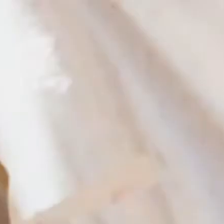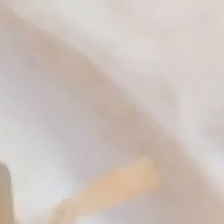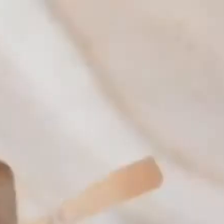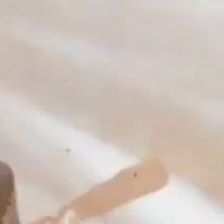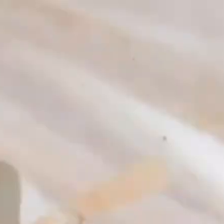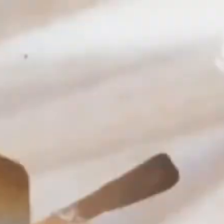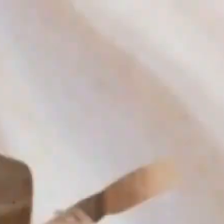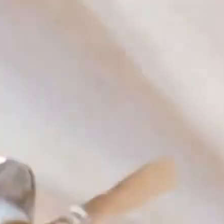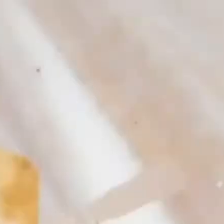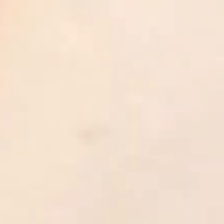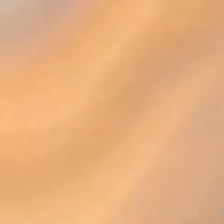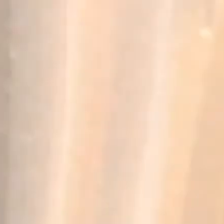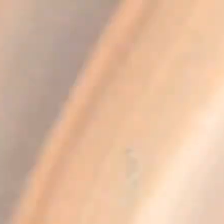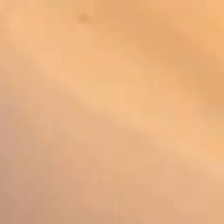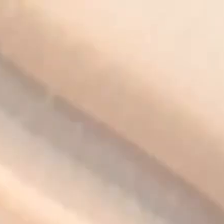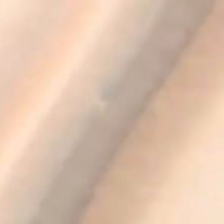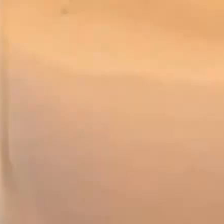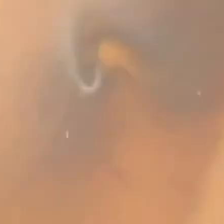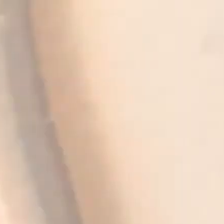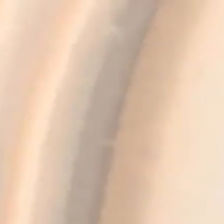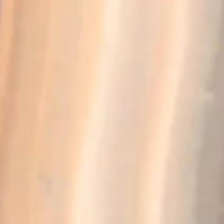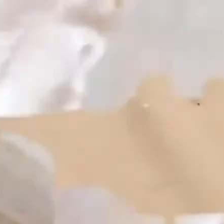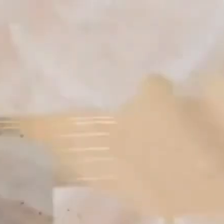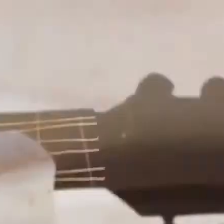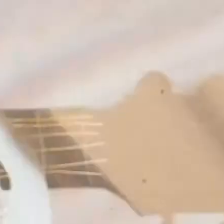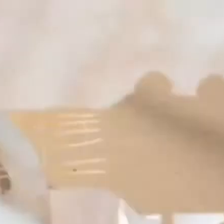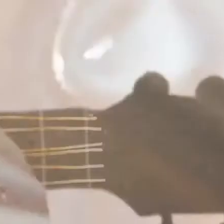Patrzę na świat z nawyku,